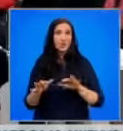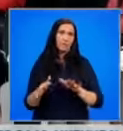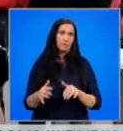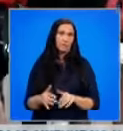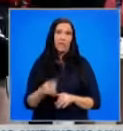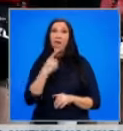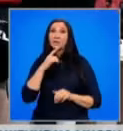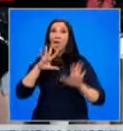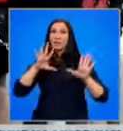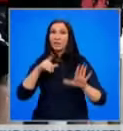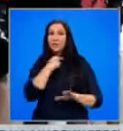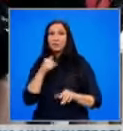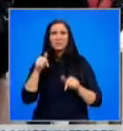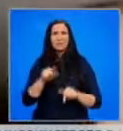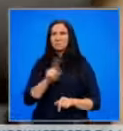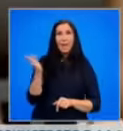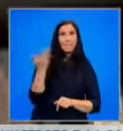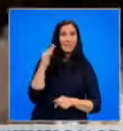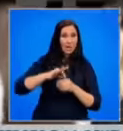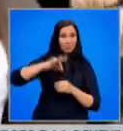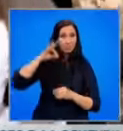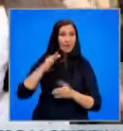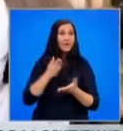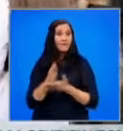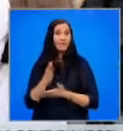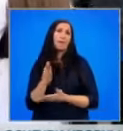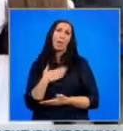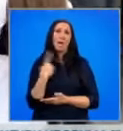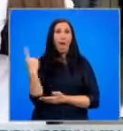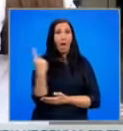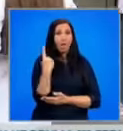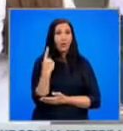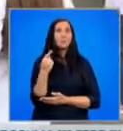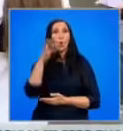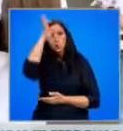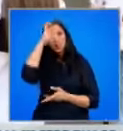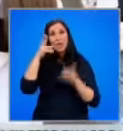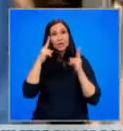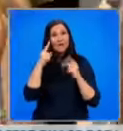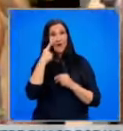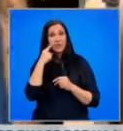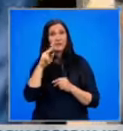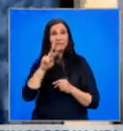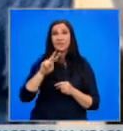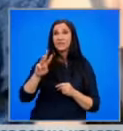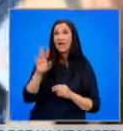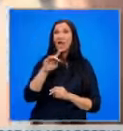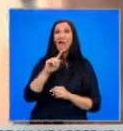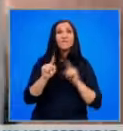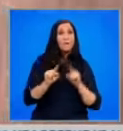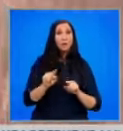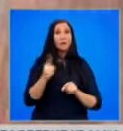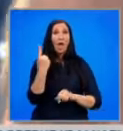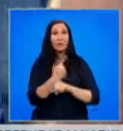евентуално. За десетокласниците днес не беше теглен вариант, той е само един. Учениците решаваха тест от 23 въпроса за час и